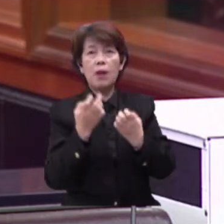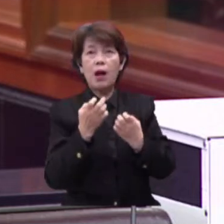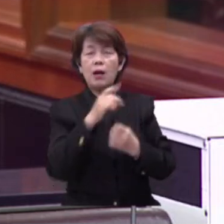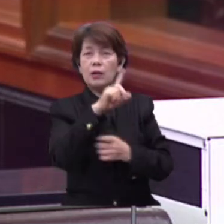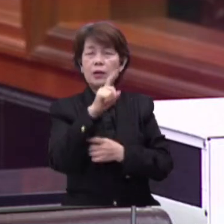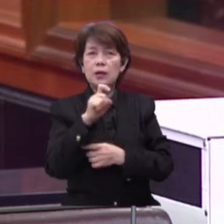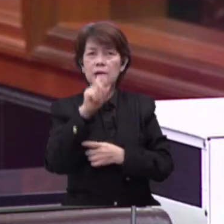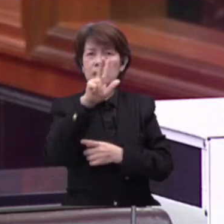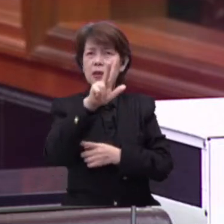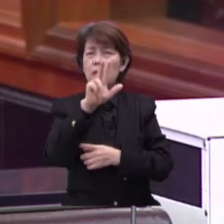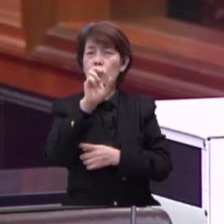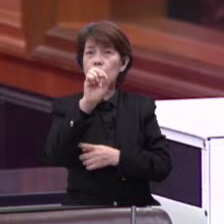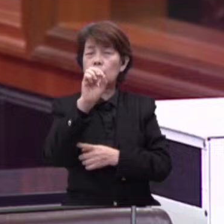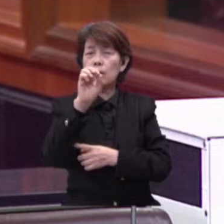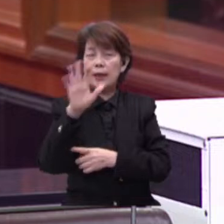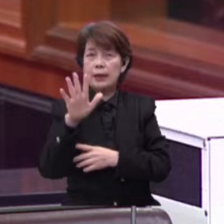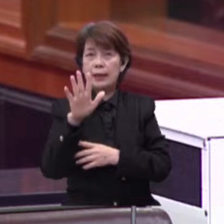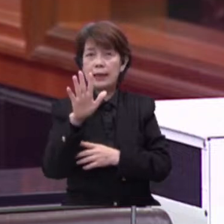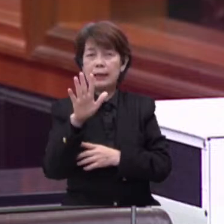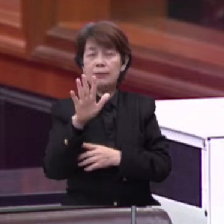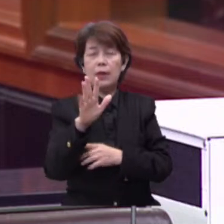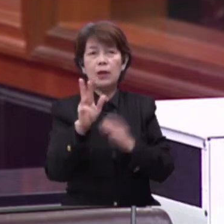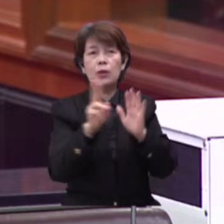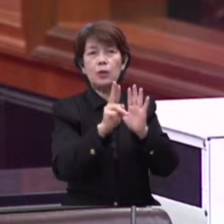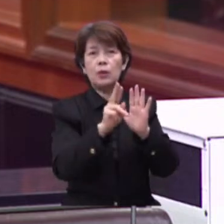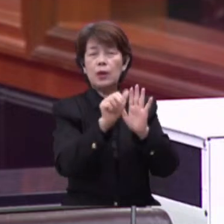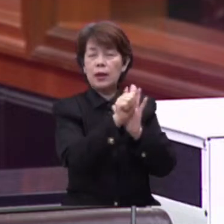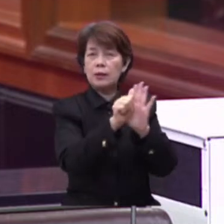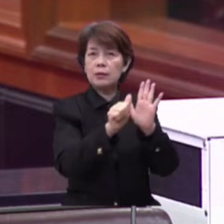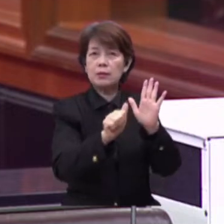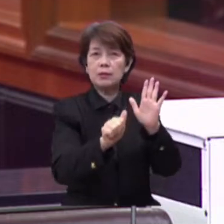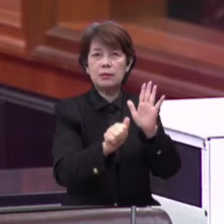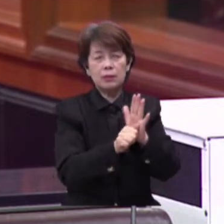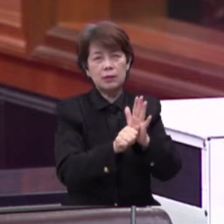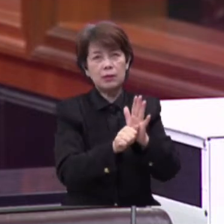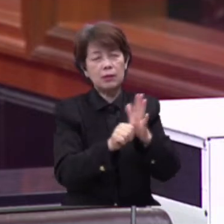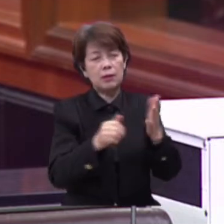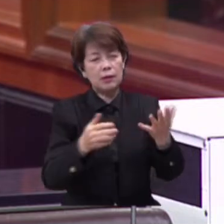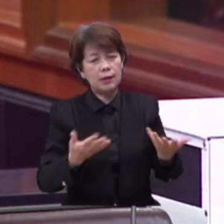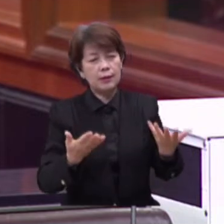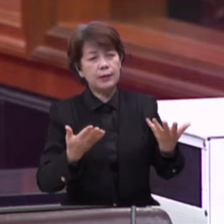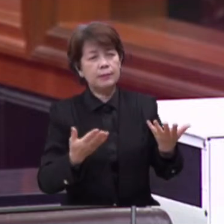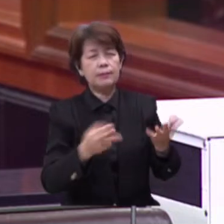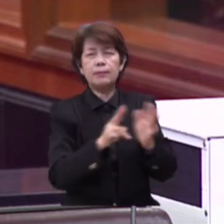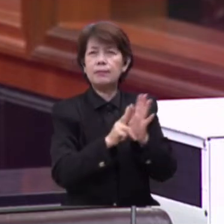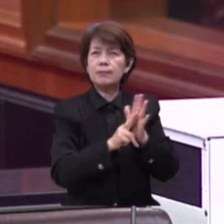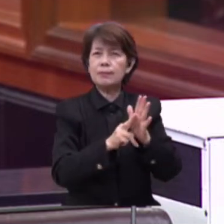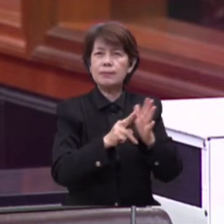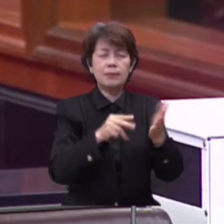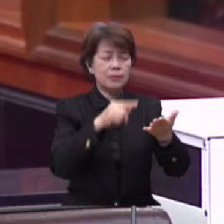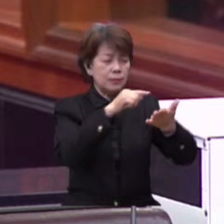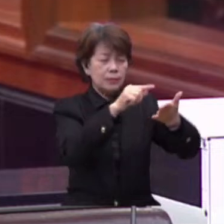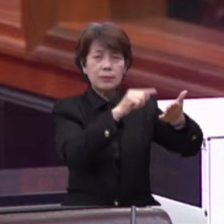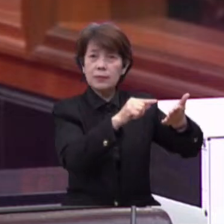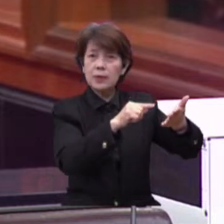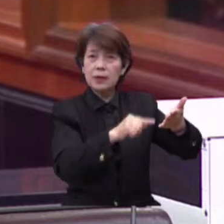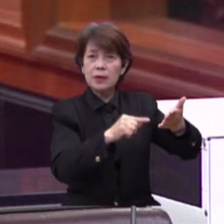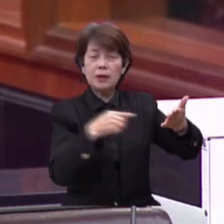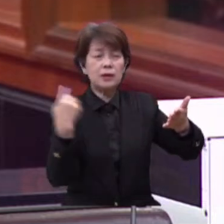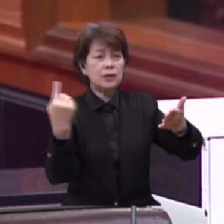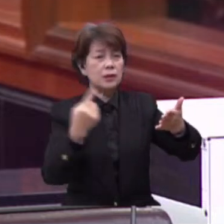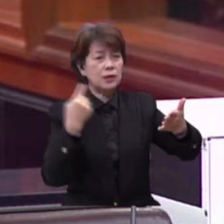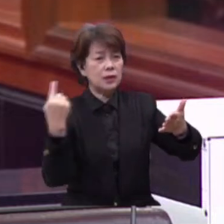305 yaitu persobatan kalau kita melihat dari segi undang-undang ini selalunya untuk